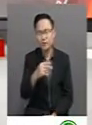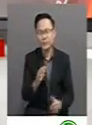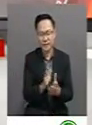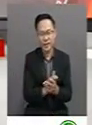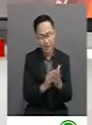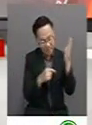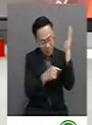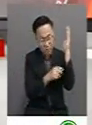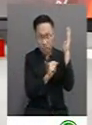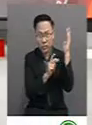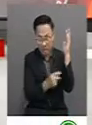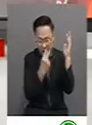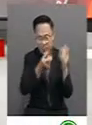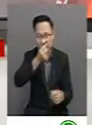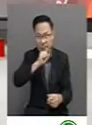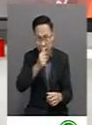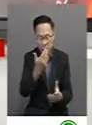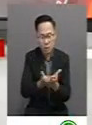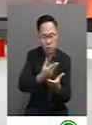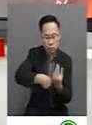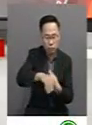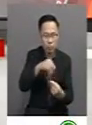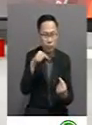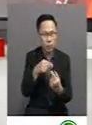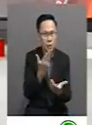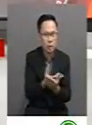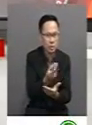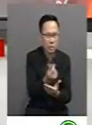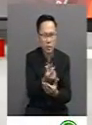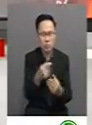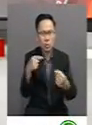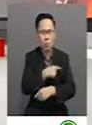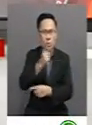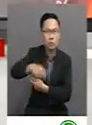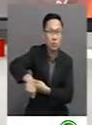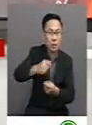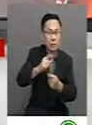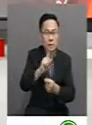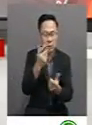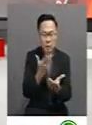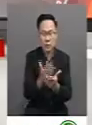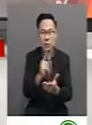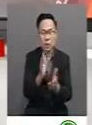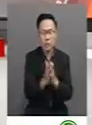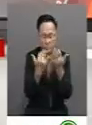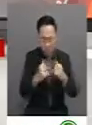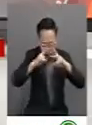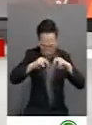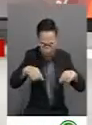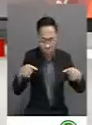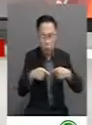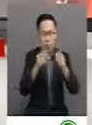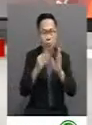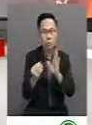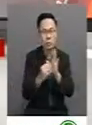าก็น่าสนใจที่จะไปแล้วเงินที่ใช้จ่ายจะต้องใช้เท่าไหร่อันนี้น่าสนใจค่ะเพราะว่ามีการไปสำรวจแล้วว่าคนกรุงเทพใช้เงิน